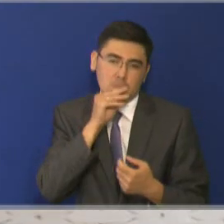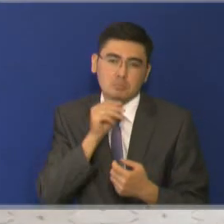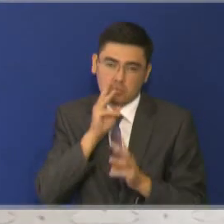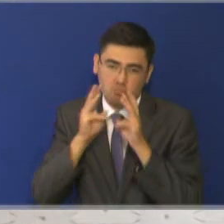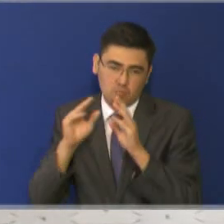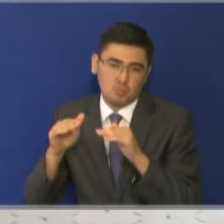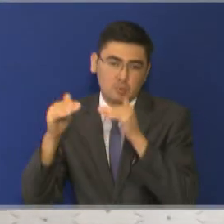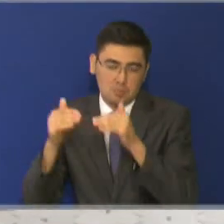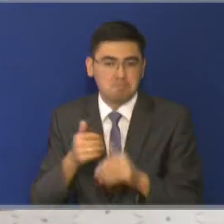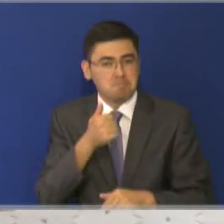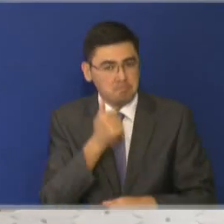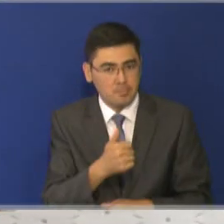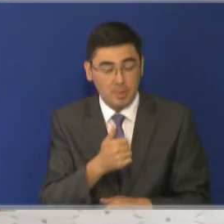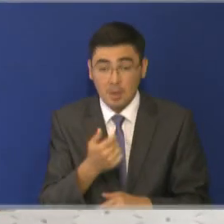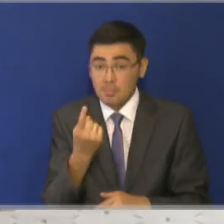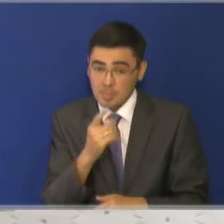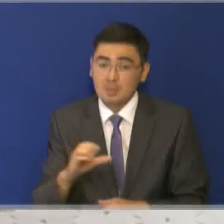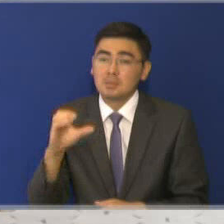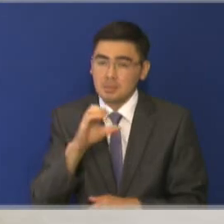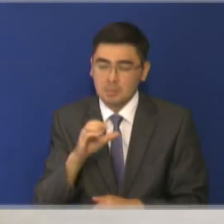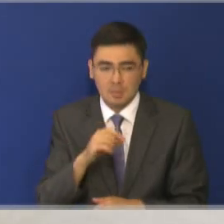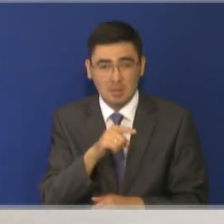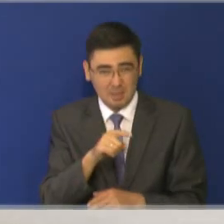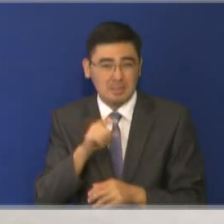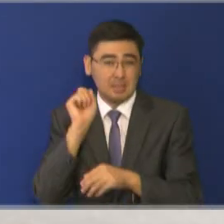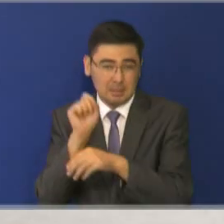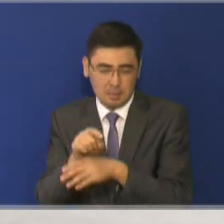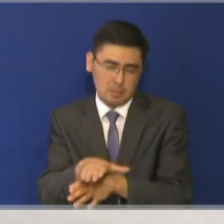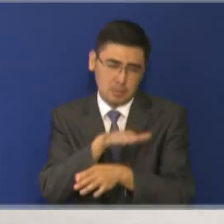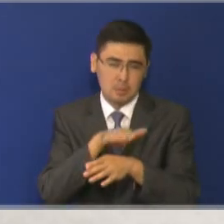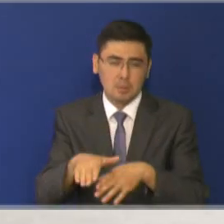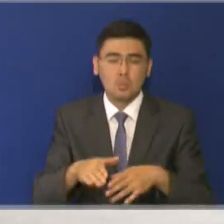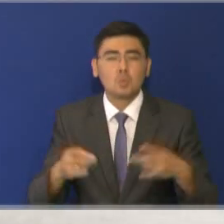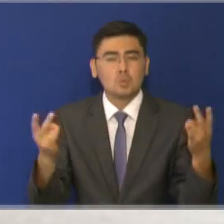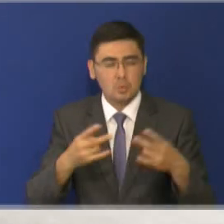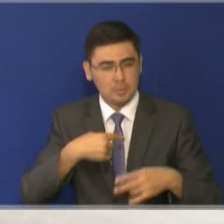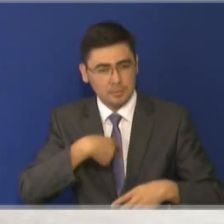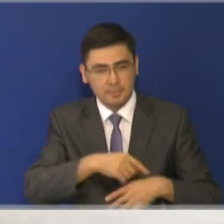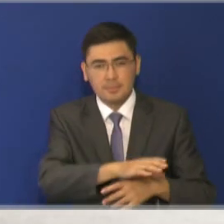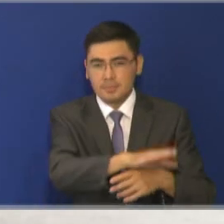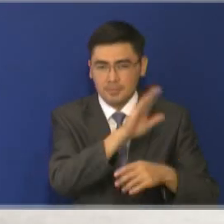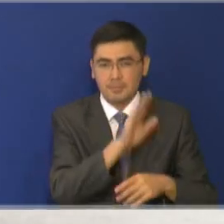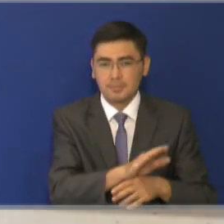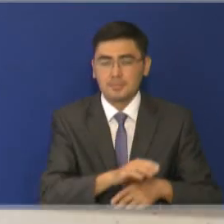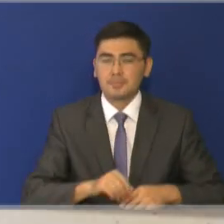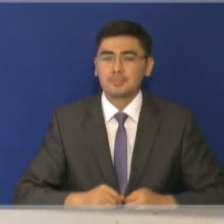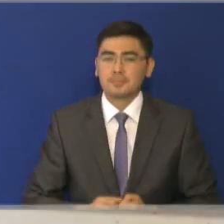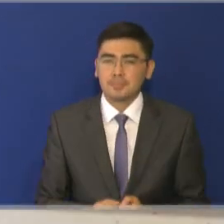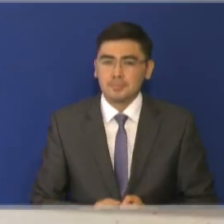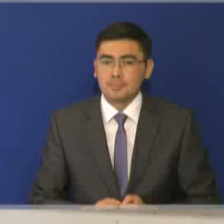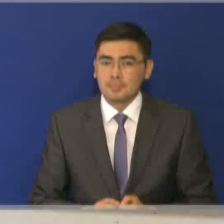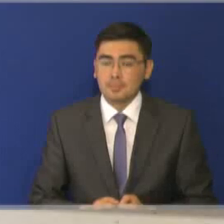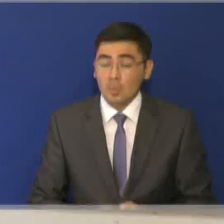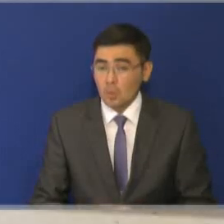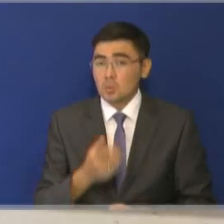көріп отырмыз. Сондықтан мәселені 1 қыркүйектен жүзеге асыруды тапсырамын, деді министр ведомство аппаратының онлайн жиналысында.